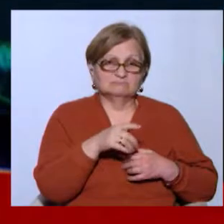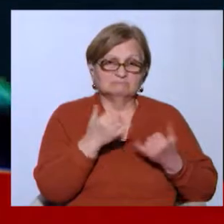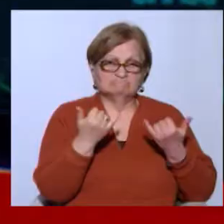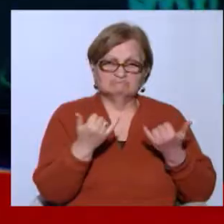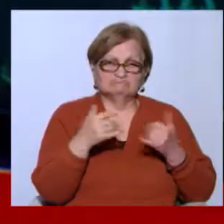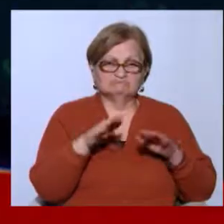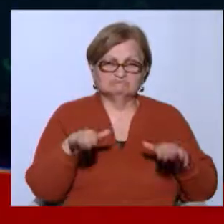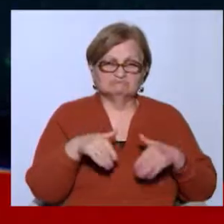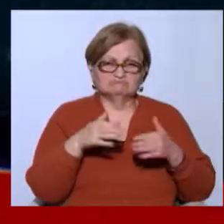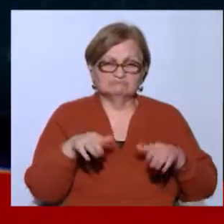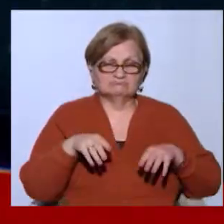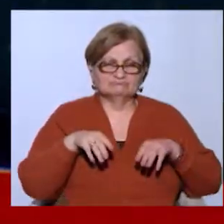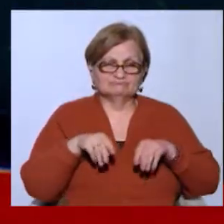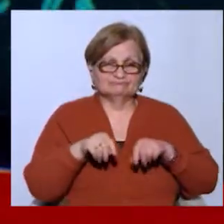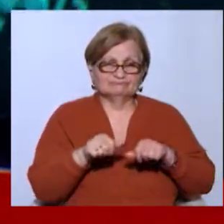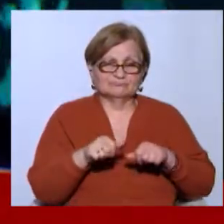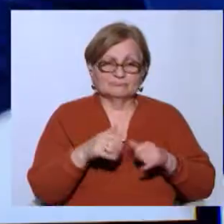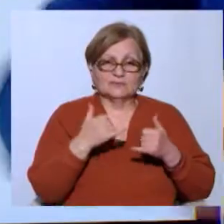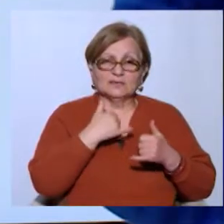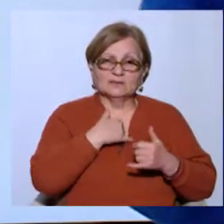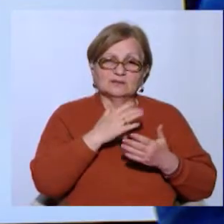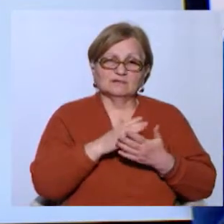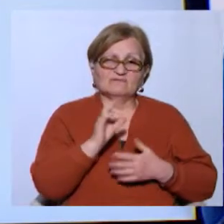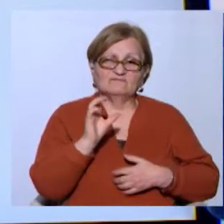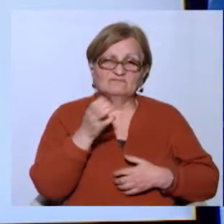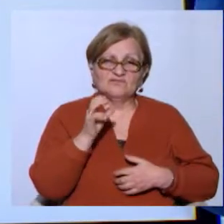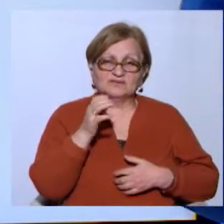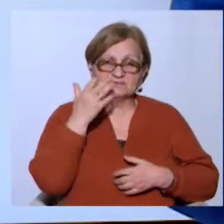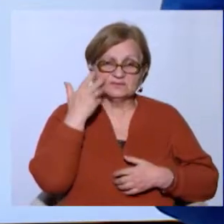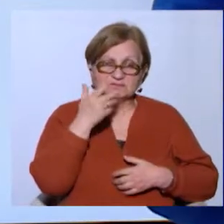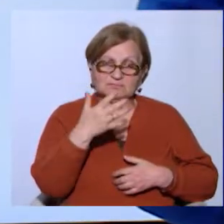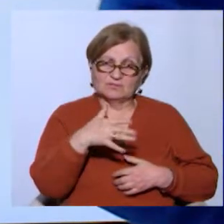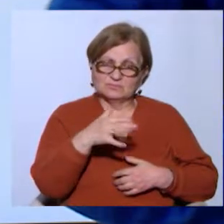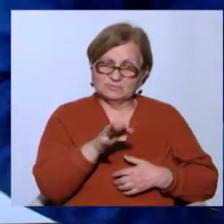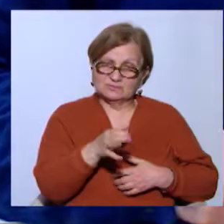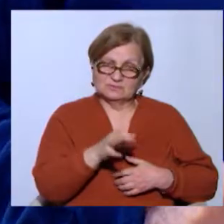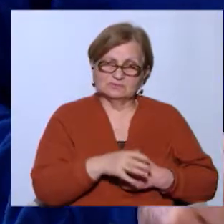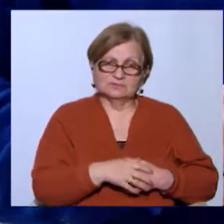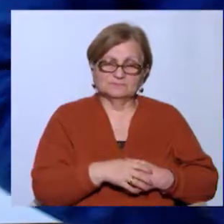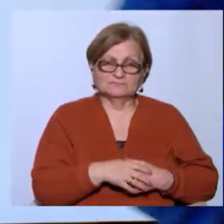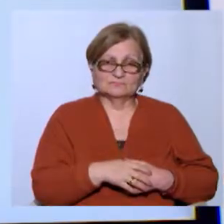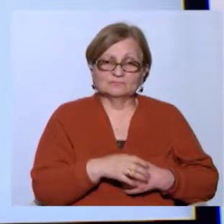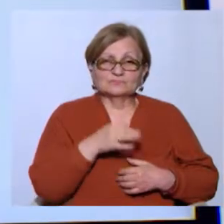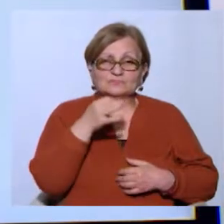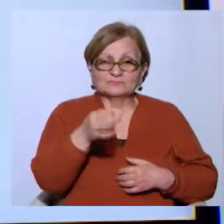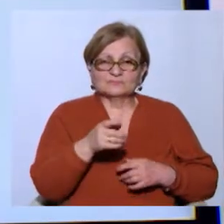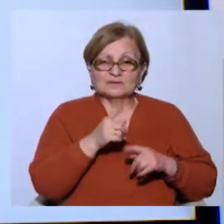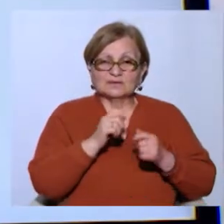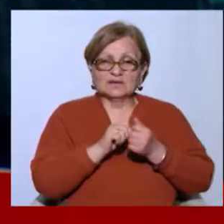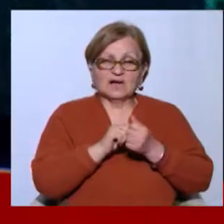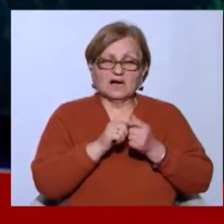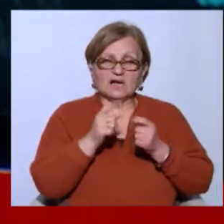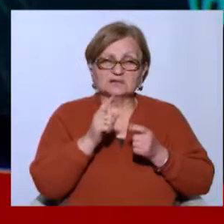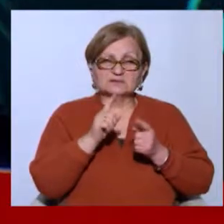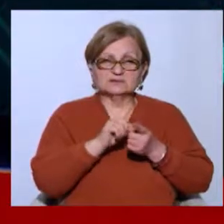თითქმის აღარსა და აღარ ხვდება, უფრო გვაქვს აი ასეთი ვერცხლისფერი 50 თეთრიანები. და როგორც გითხარით, ქაღალდის